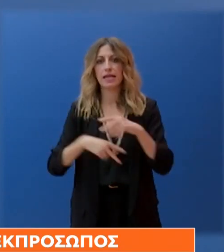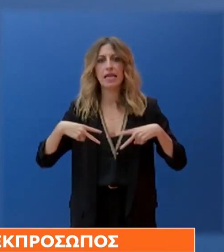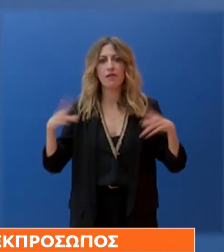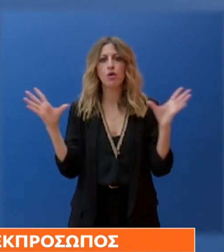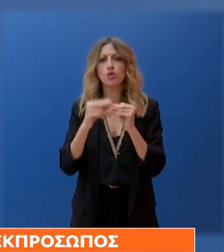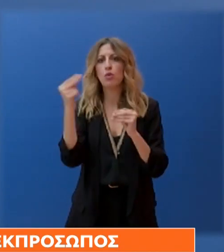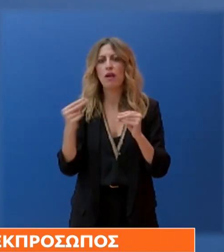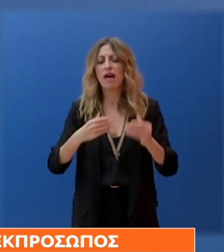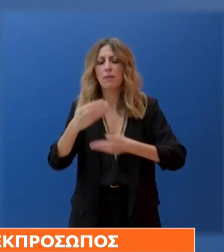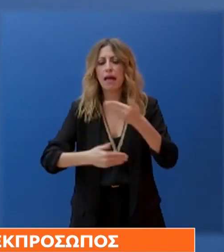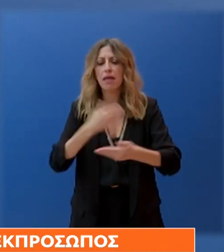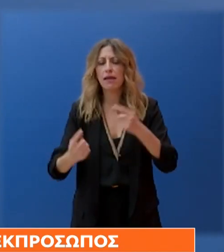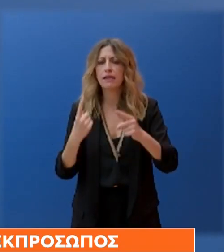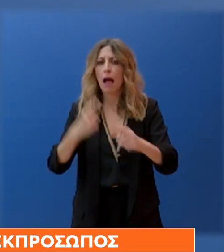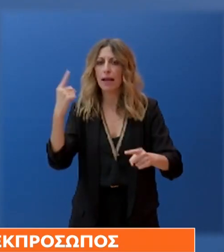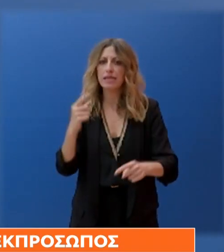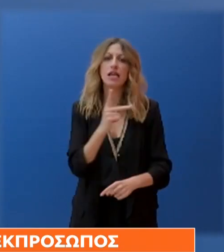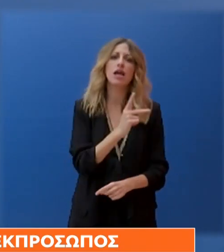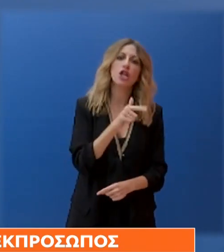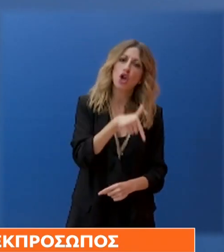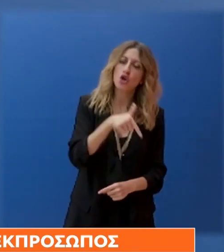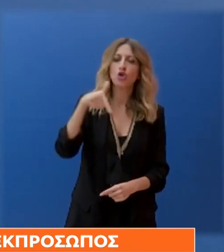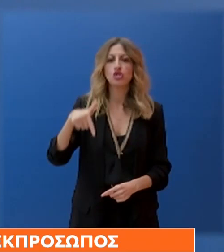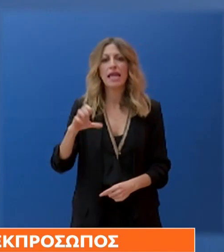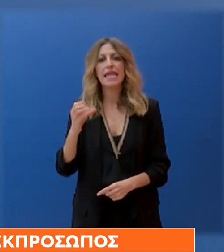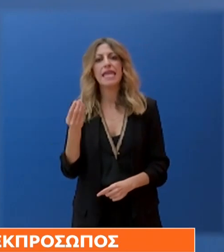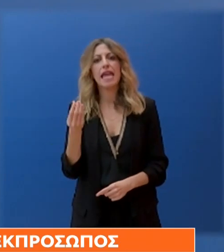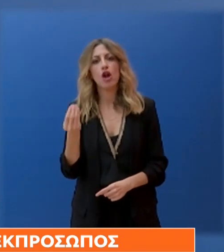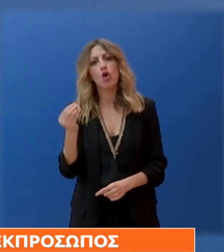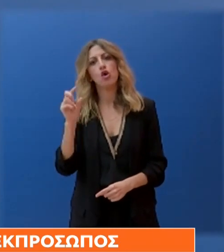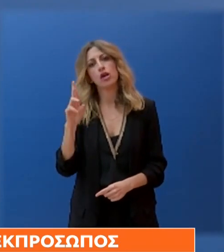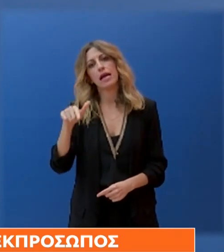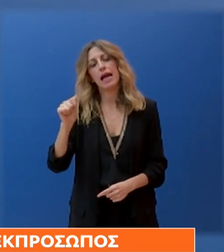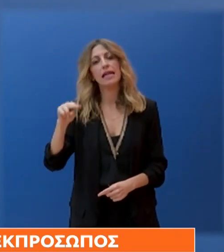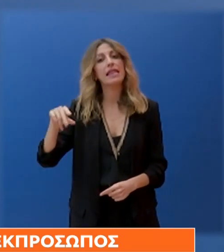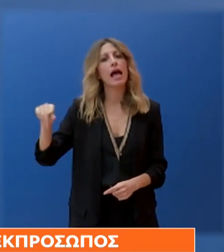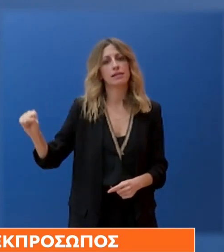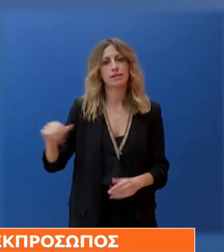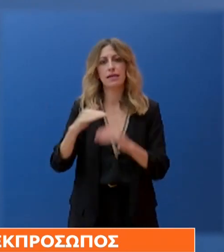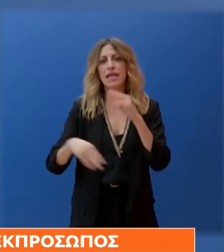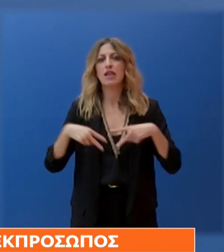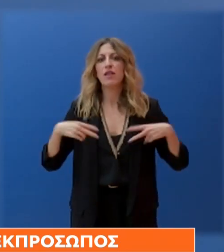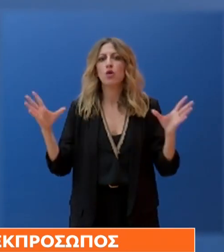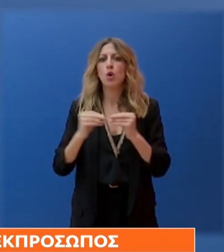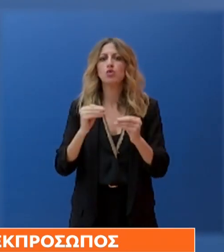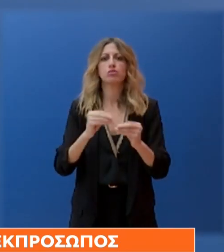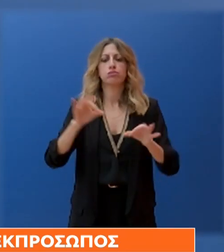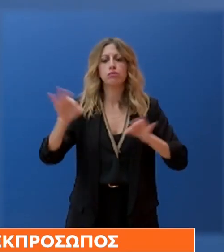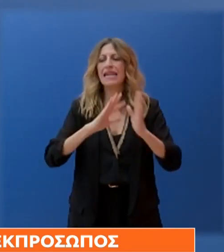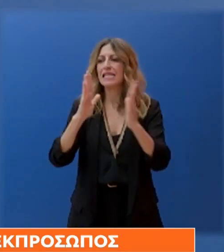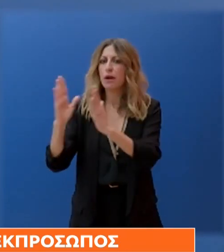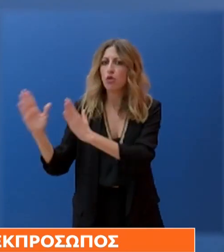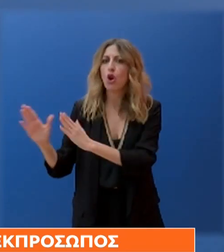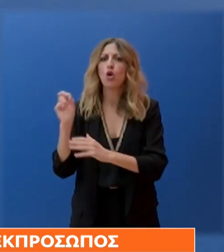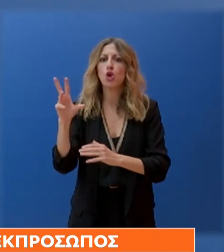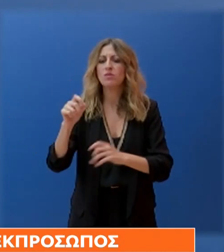απλούστευσης διαδικασιών Γιώργος Γιοργαντάς. Υφυπουργός Αρμόδιος για ειδικά ψηφιακά έργα και το κτηματολόγιο Γιώργος Τήλιος.